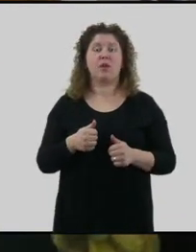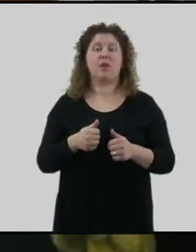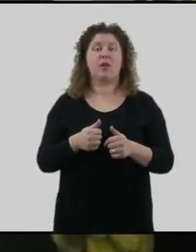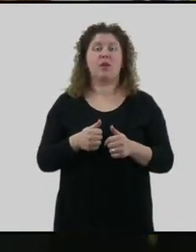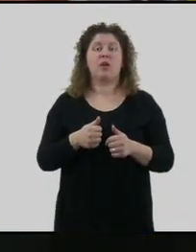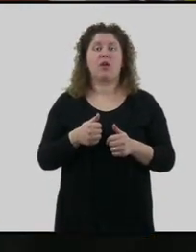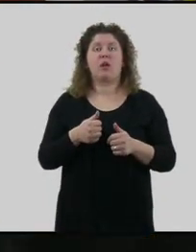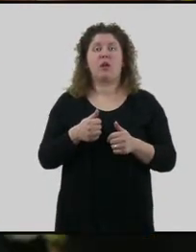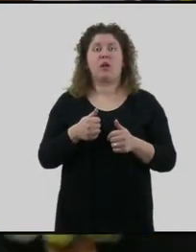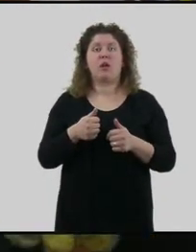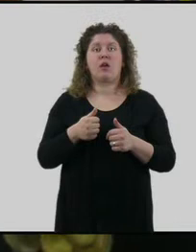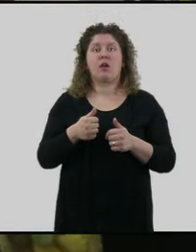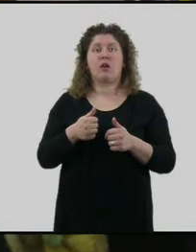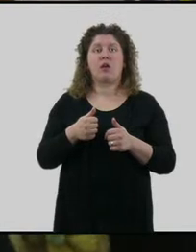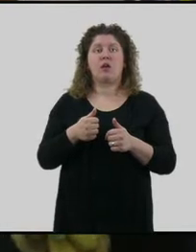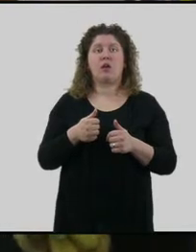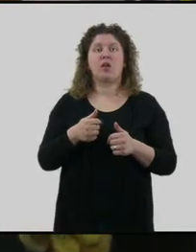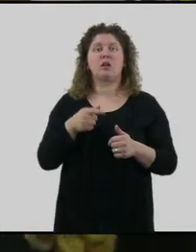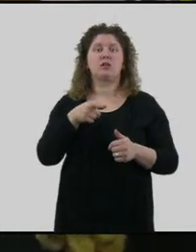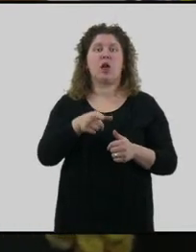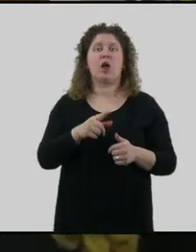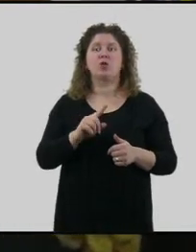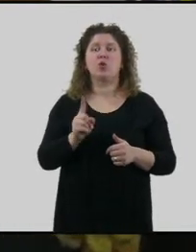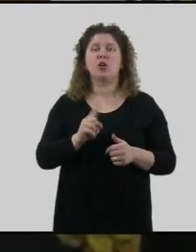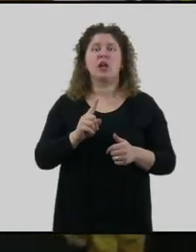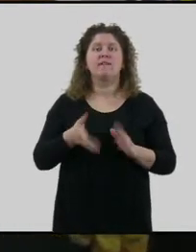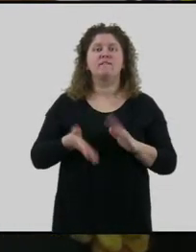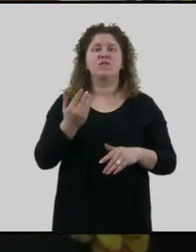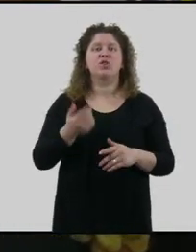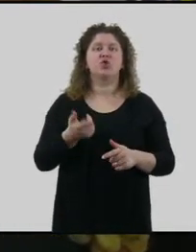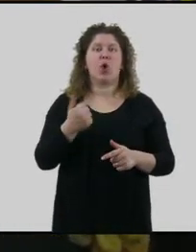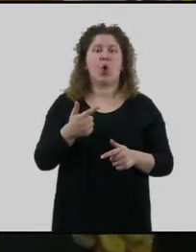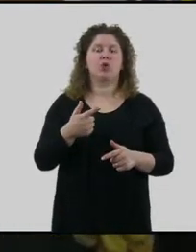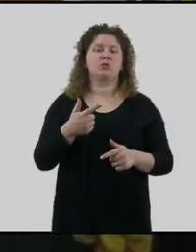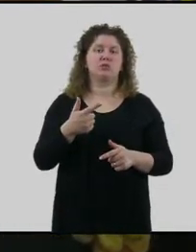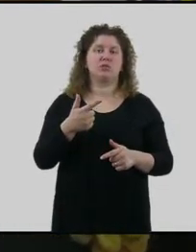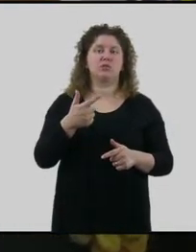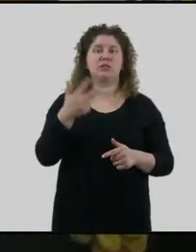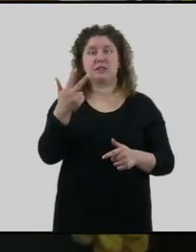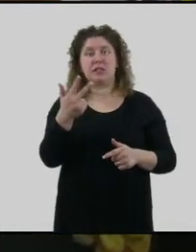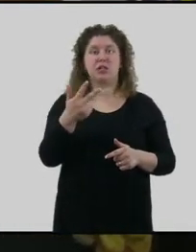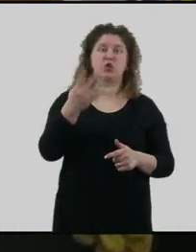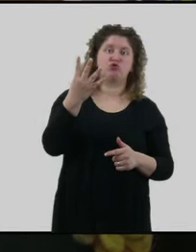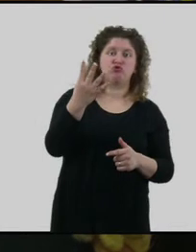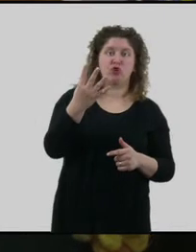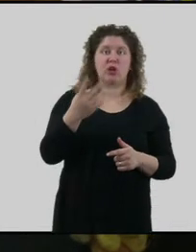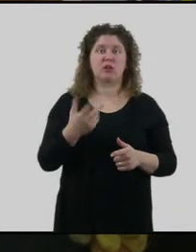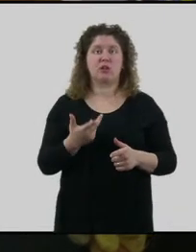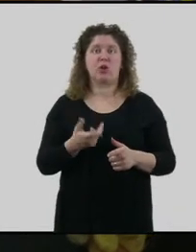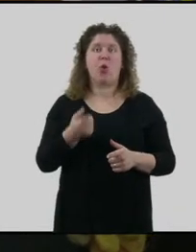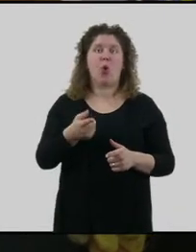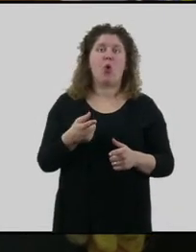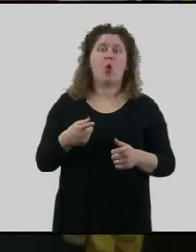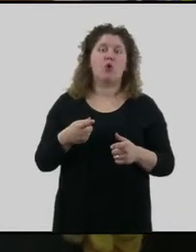znam bilo kojem način da je to nije više od 3 ili 4 člana, tada se to odnosi